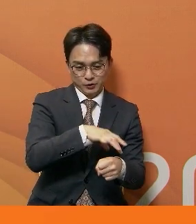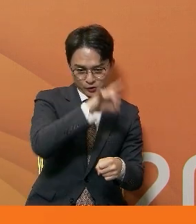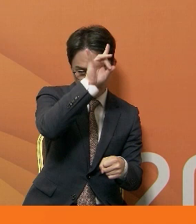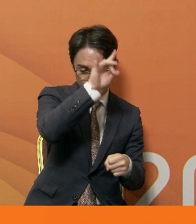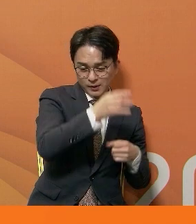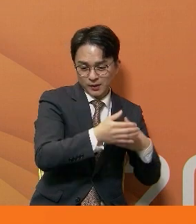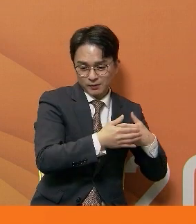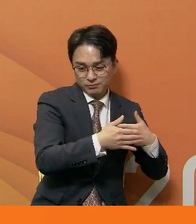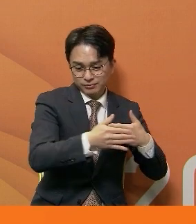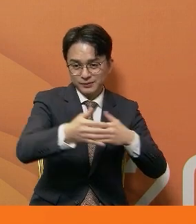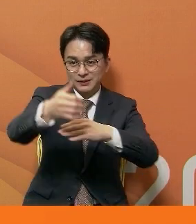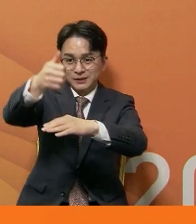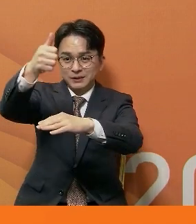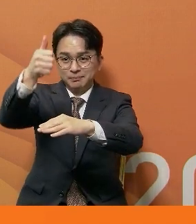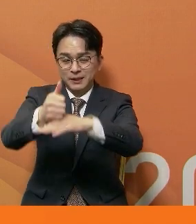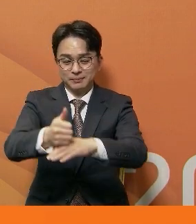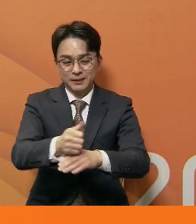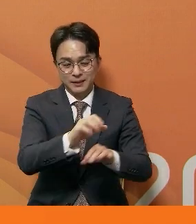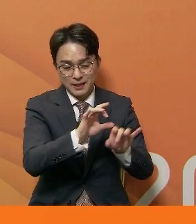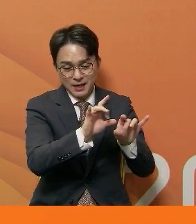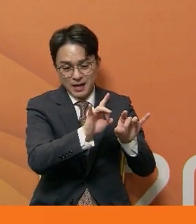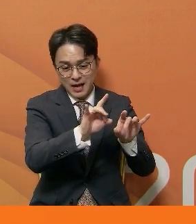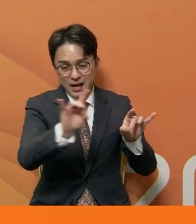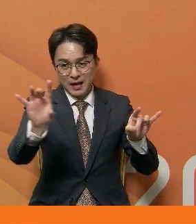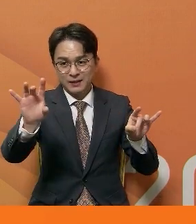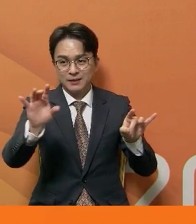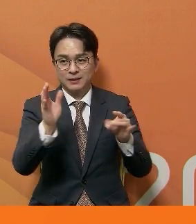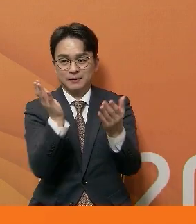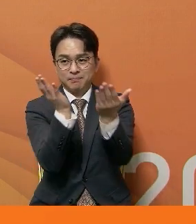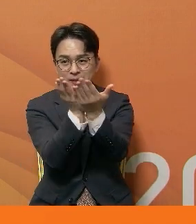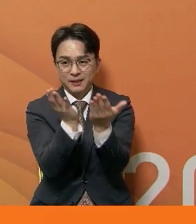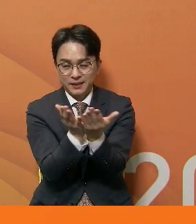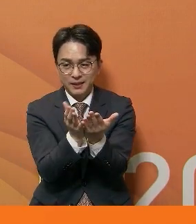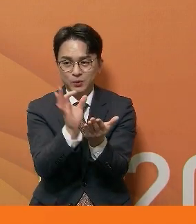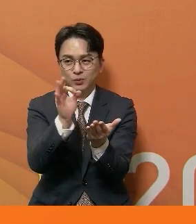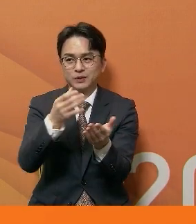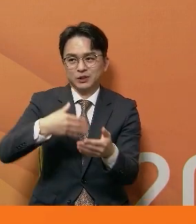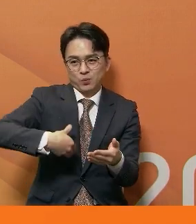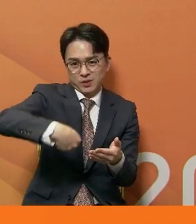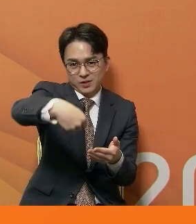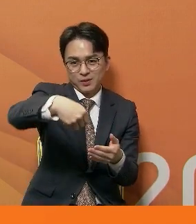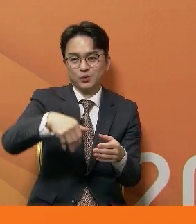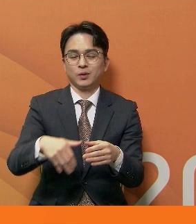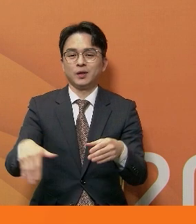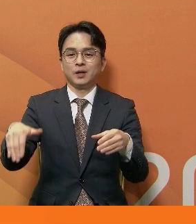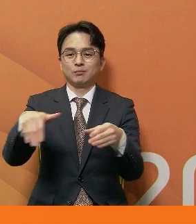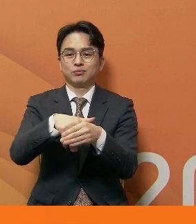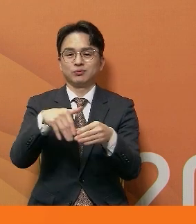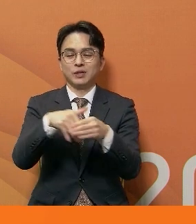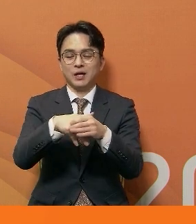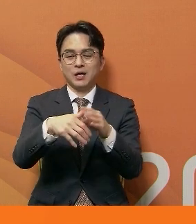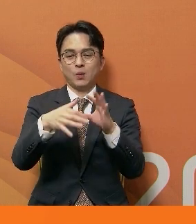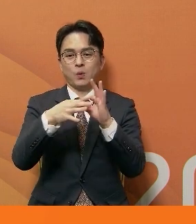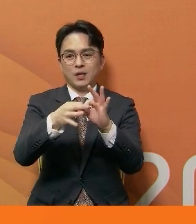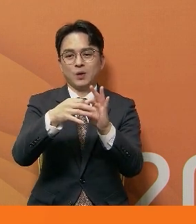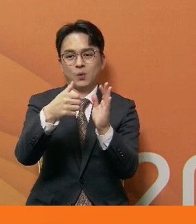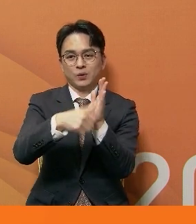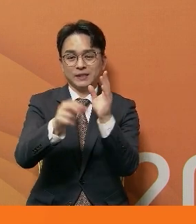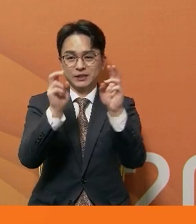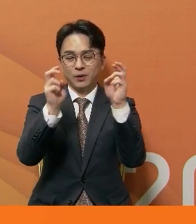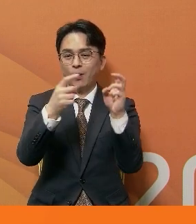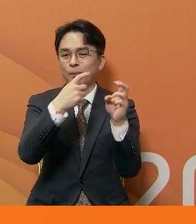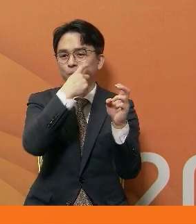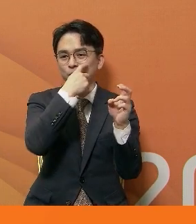기업보증과 기업의 IP 활용을 활성화시킬 수 있는 IP 보증 그리고 요즘 한참 그 제작이 확대되고